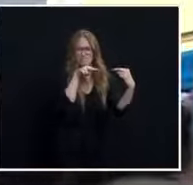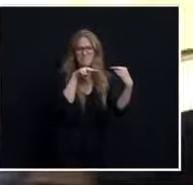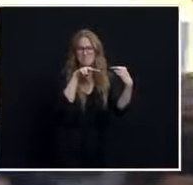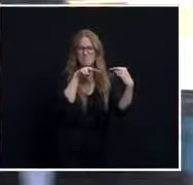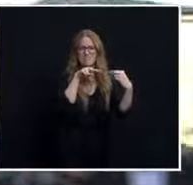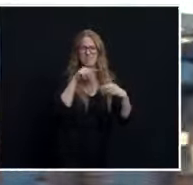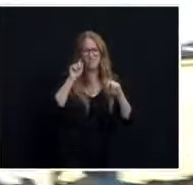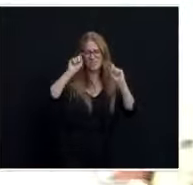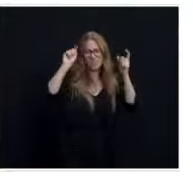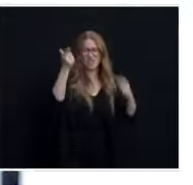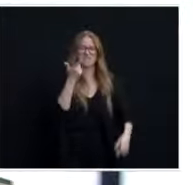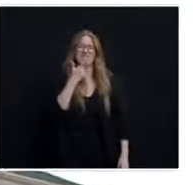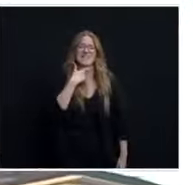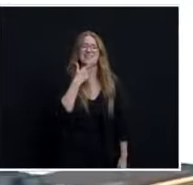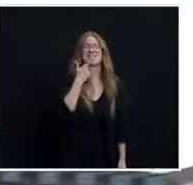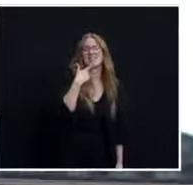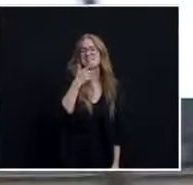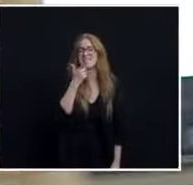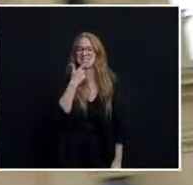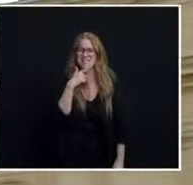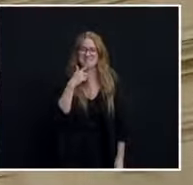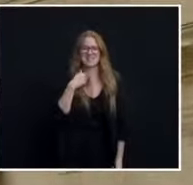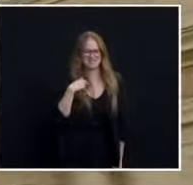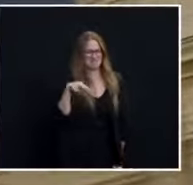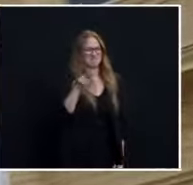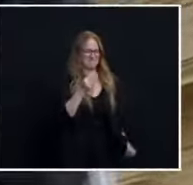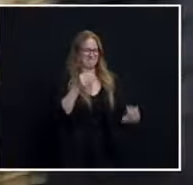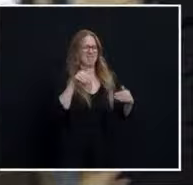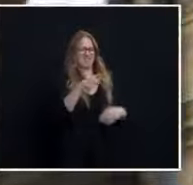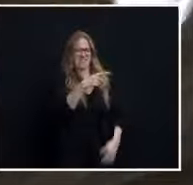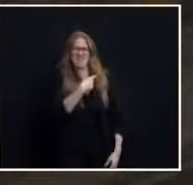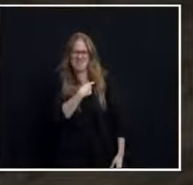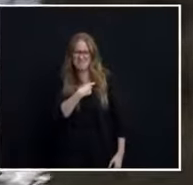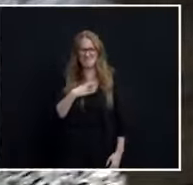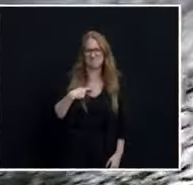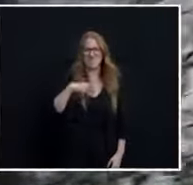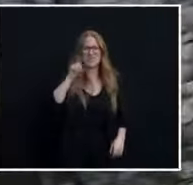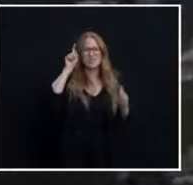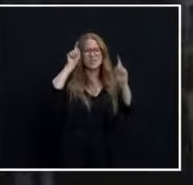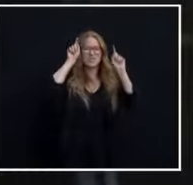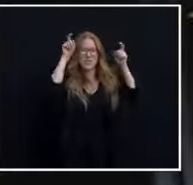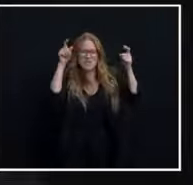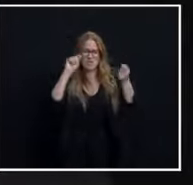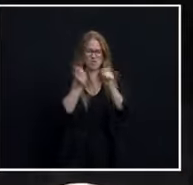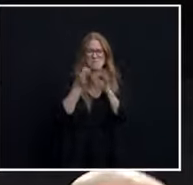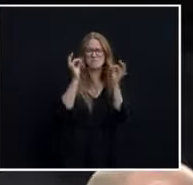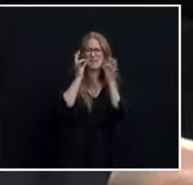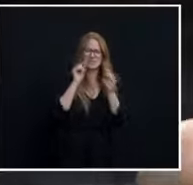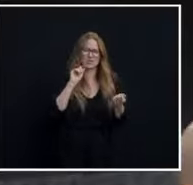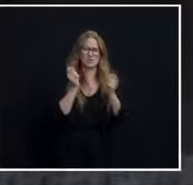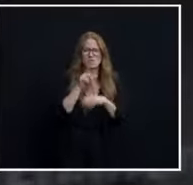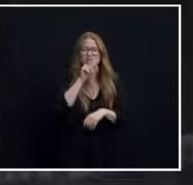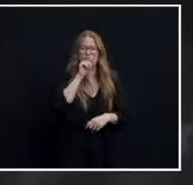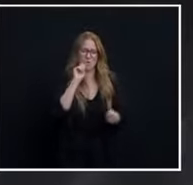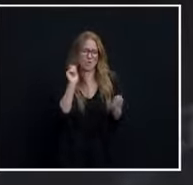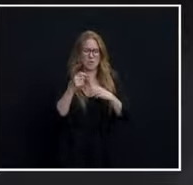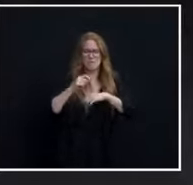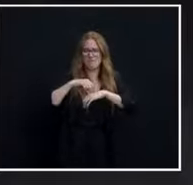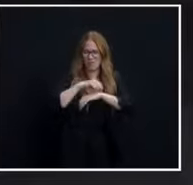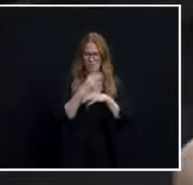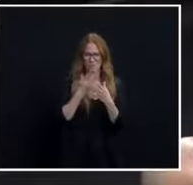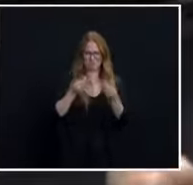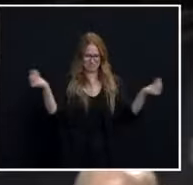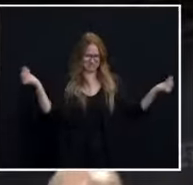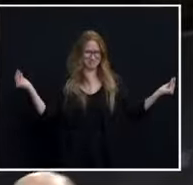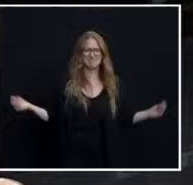Er lacht mit Ricardo, aber ich spür, dass er mal sticht. Im Werder ganz so Sport, so fliegen und floh. Dann ist er immer da. Und ich brenn, und ich brenn, und ich